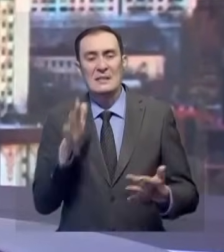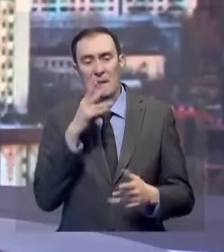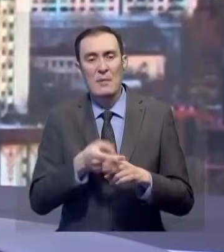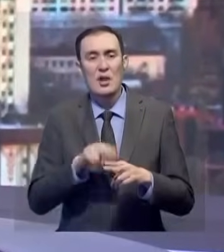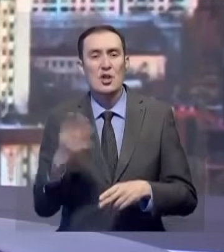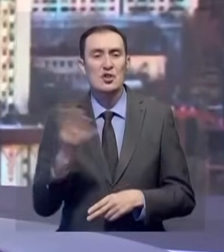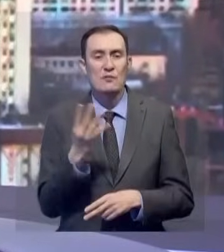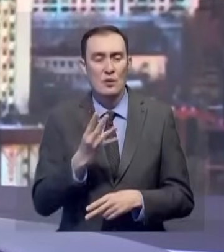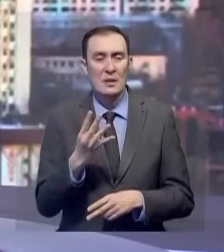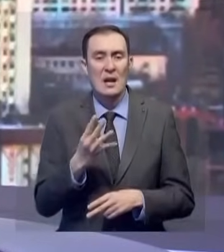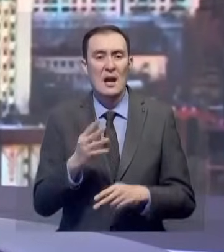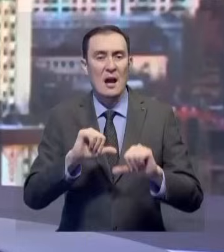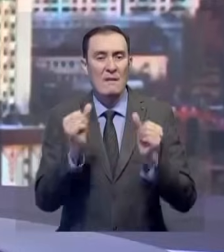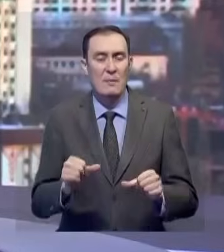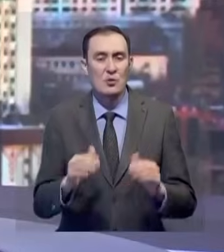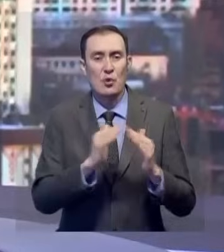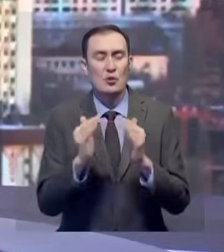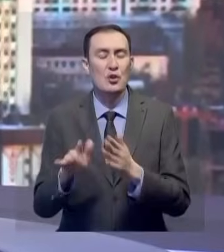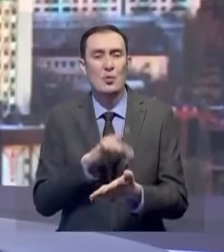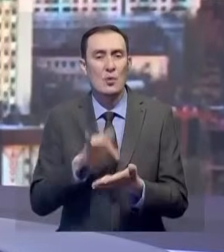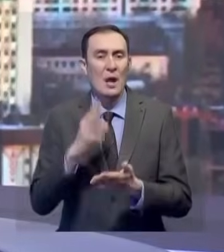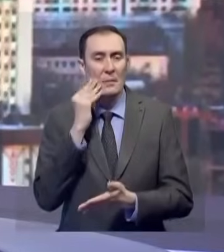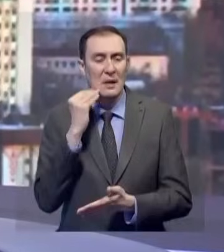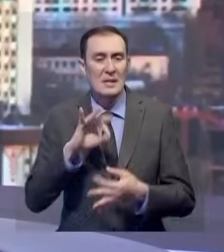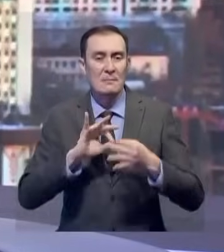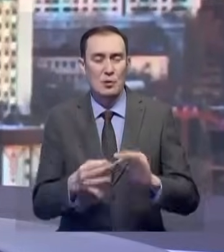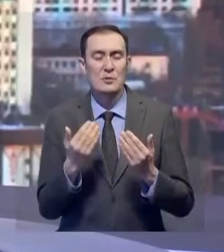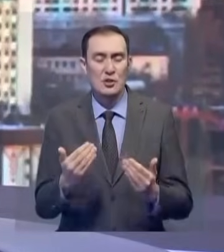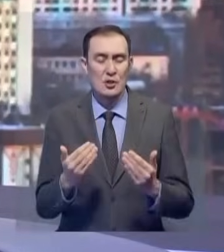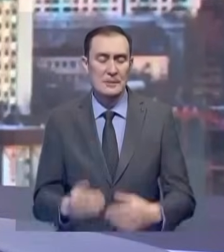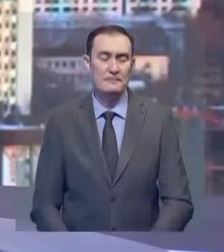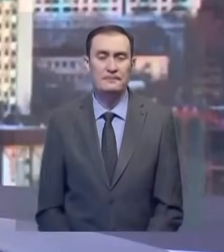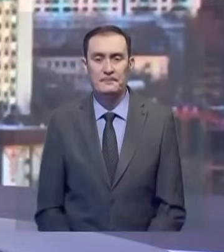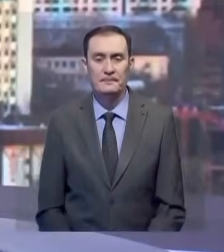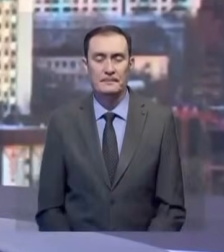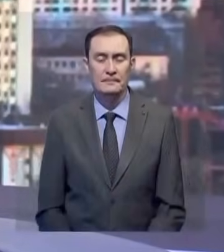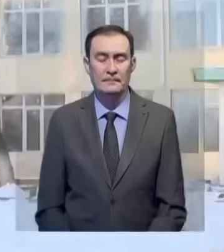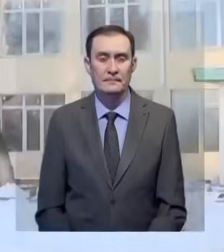уже четвертая паспортизация сооружения Алматы. С подробностями Гафу Али.